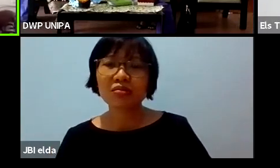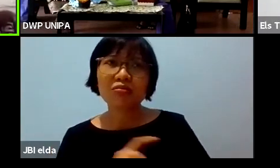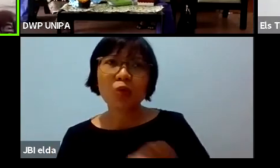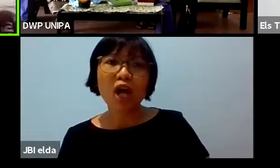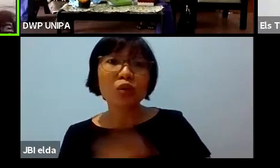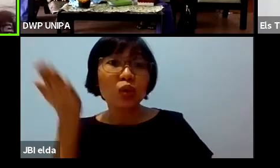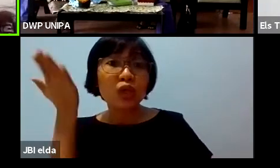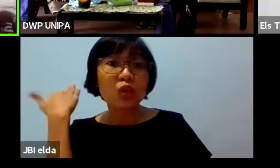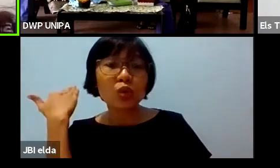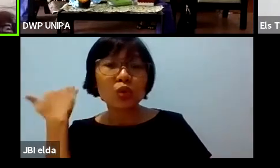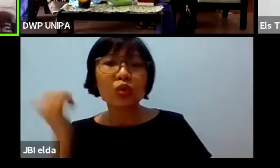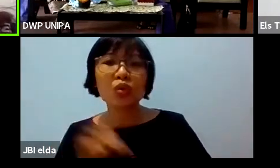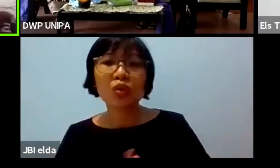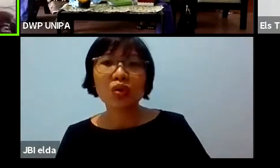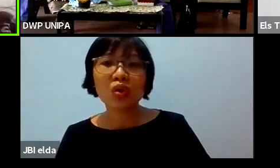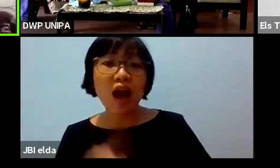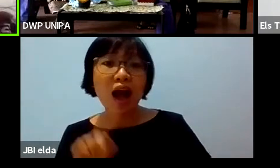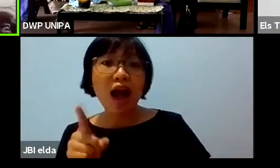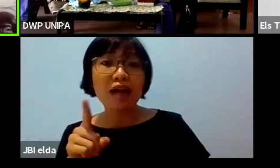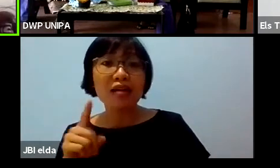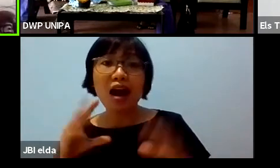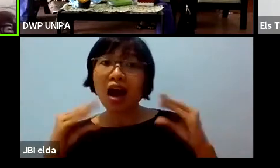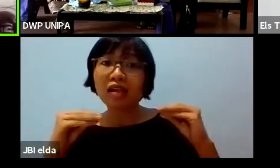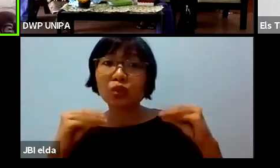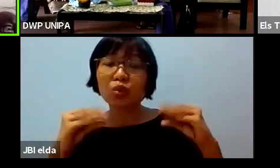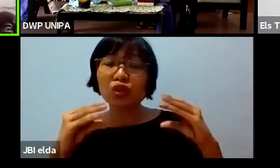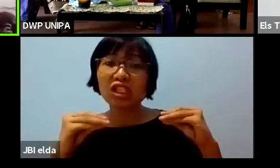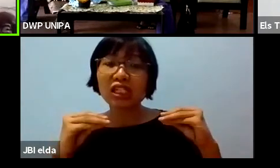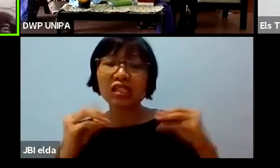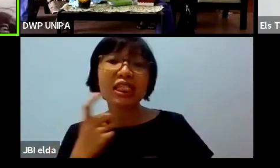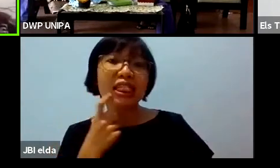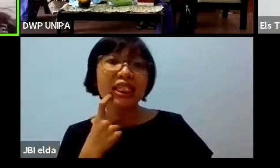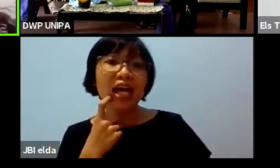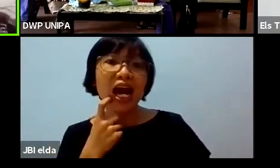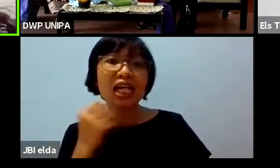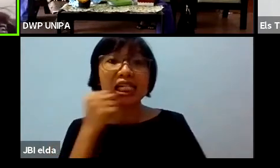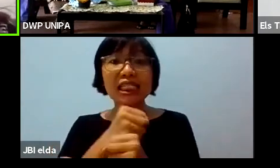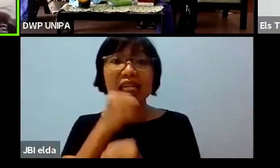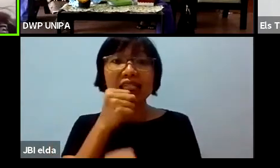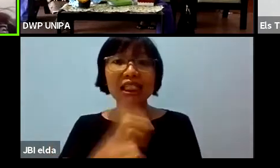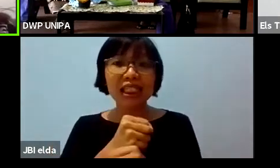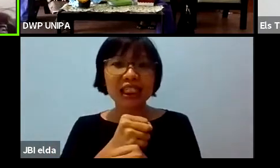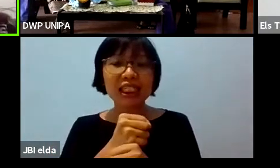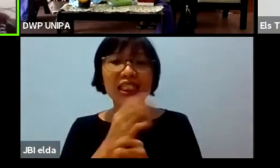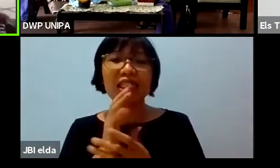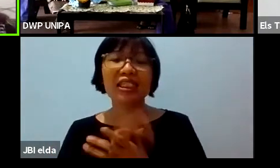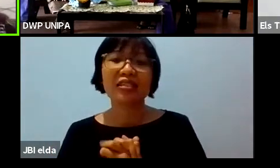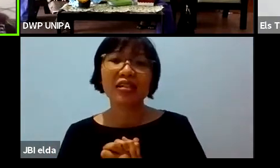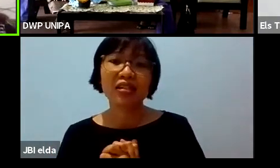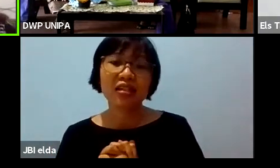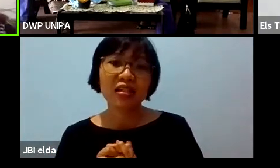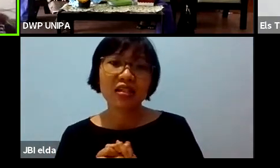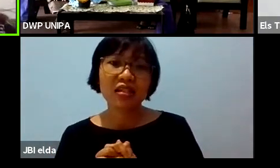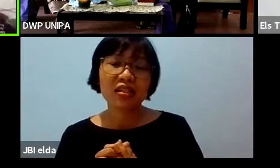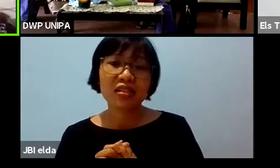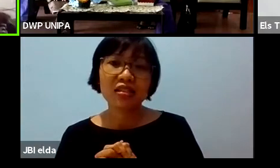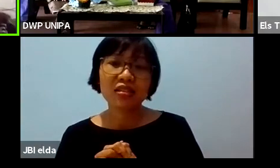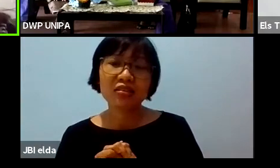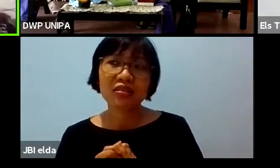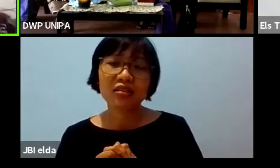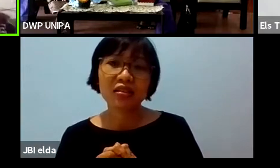saya duga sih ketika ada diskusi mengenai gender yang non-biner gitu ya, seperti itu. Nah,